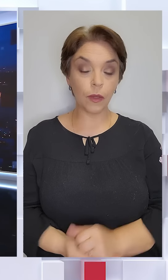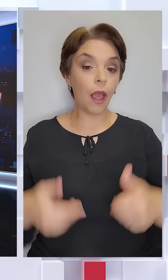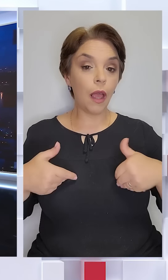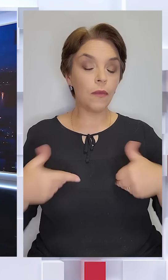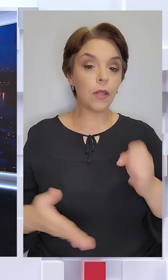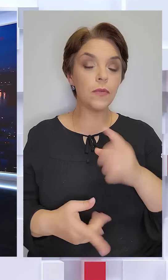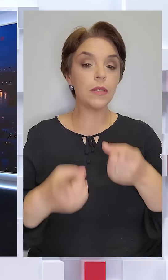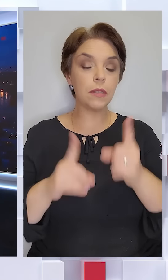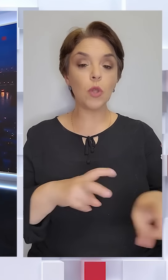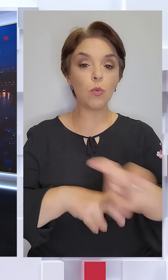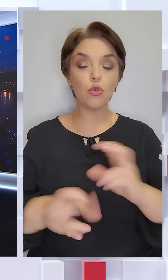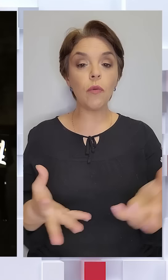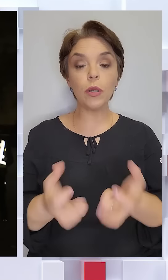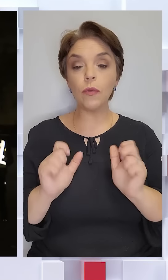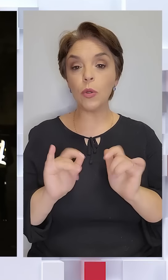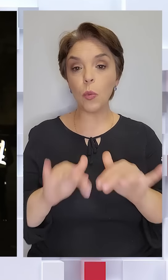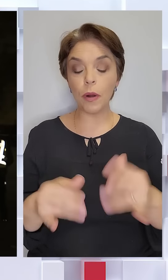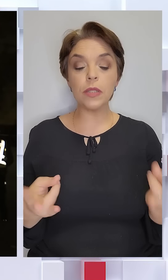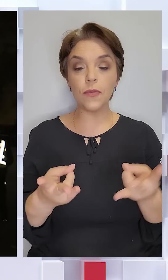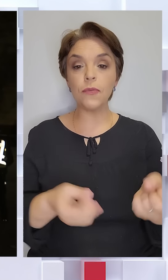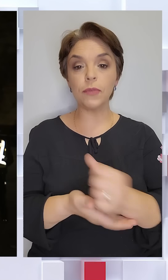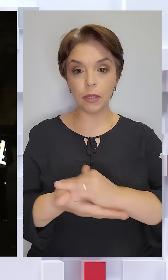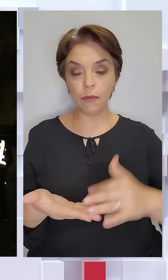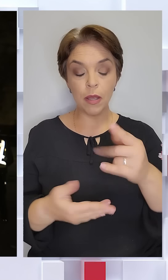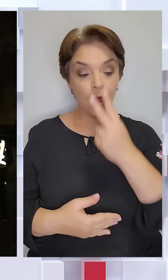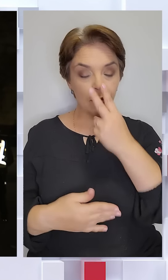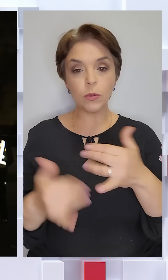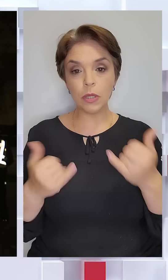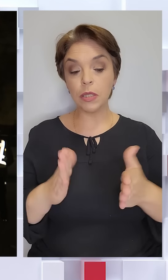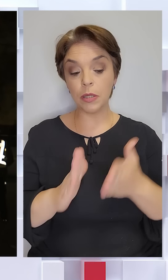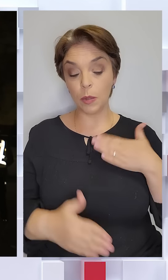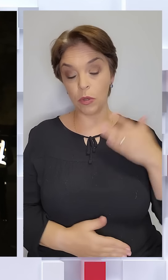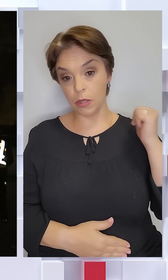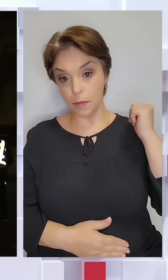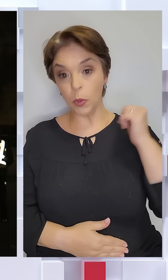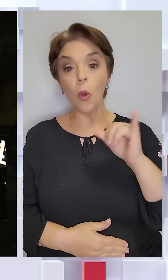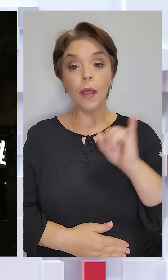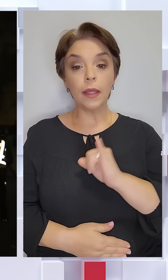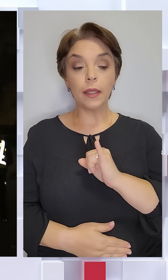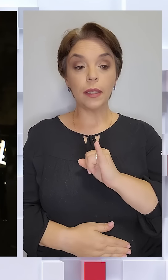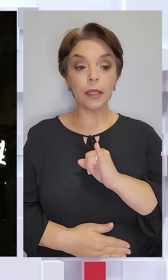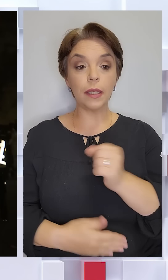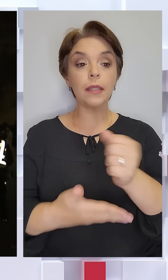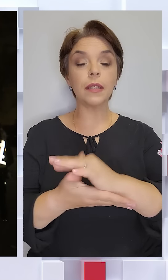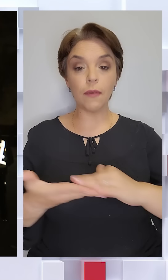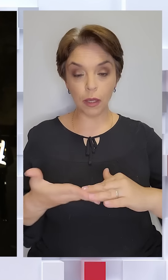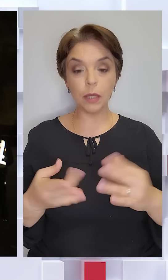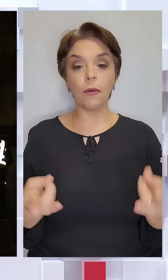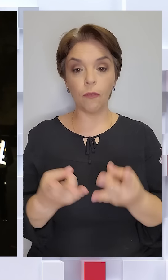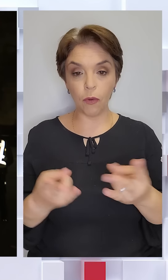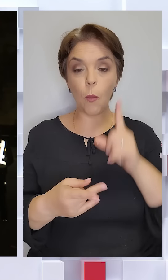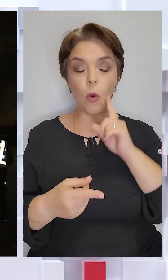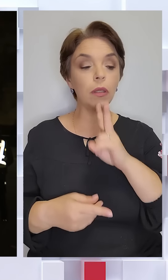Вітаю, свято. Дійсно, пошуково-рятувальна операція досі триває. Її видно зараз за моєю спиною. І триватиме вона